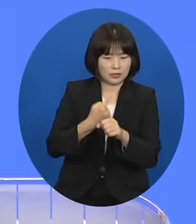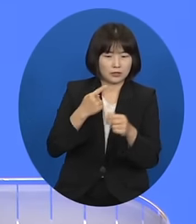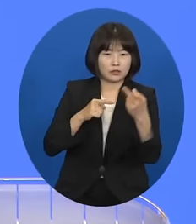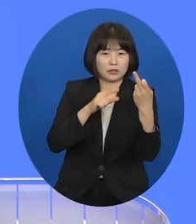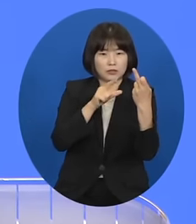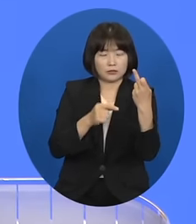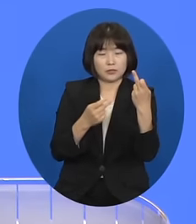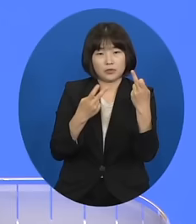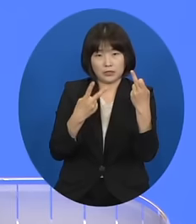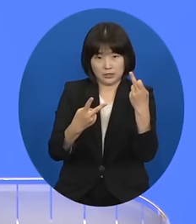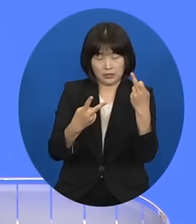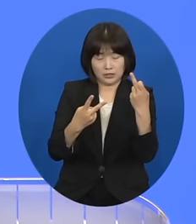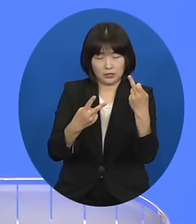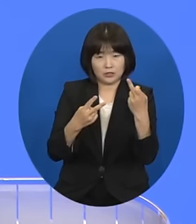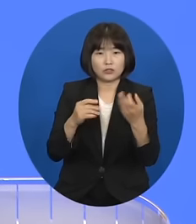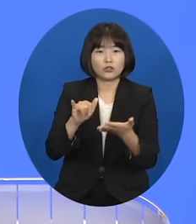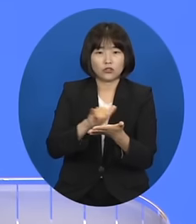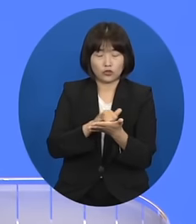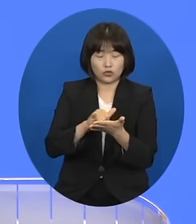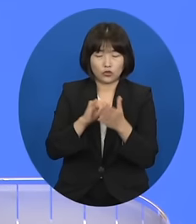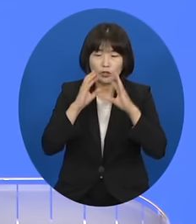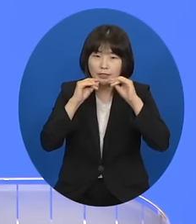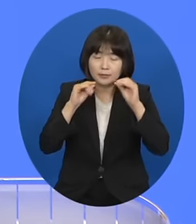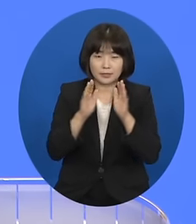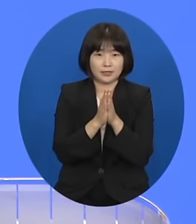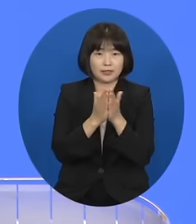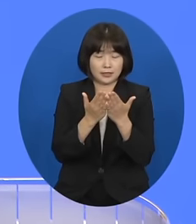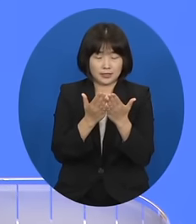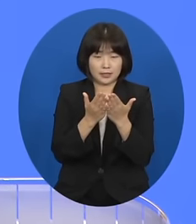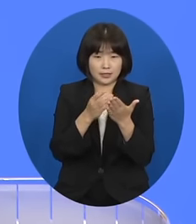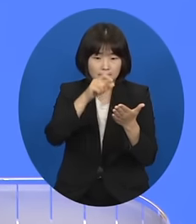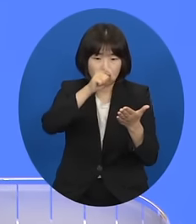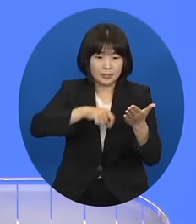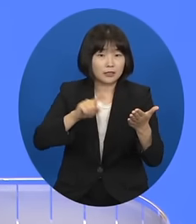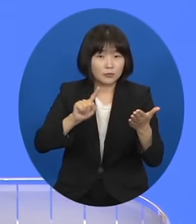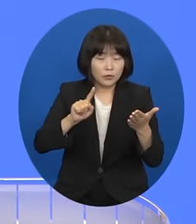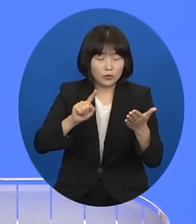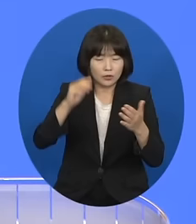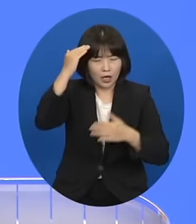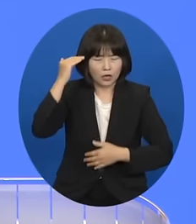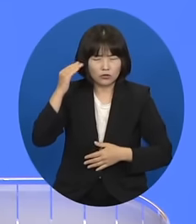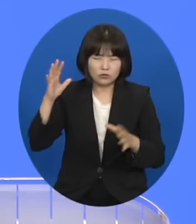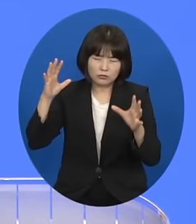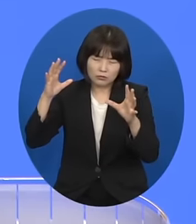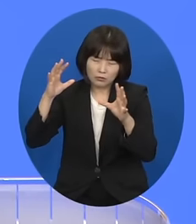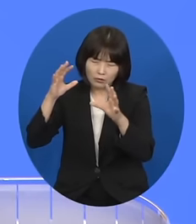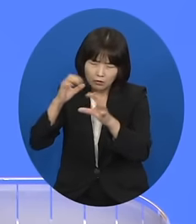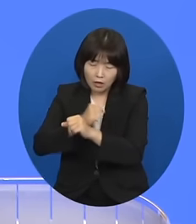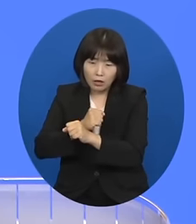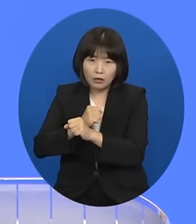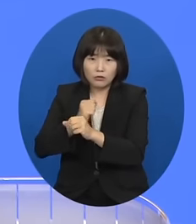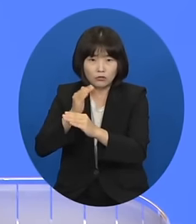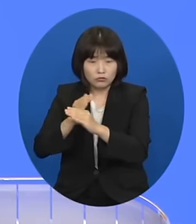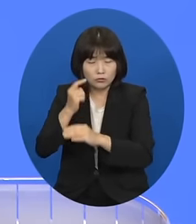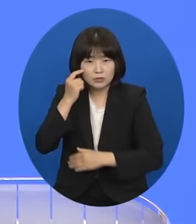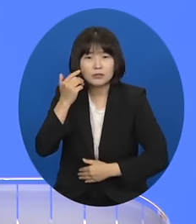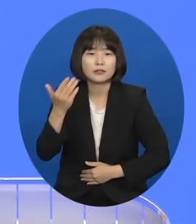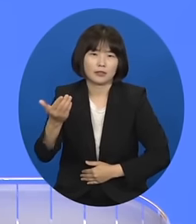2일에 뉴욕타임스에서 이런 기사가 올라왔어요. 대한민국은 소멸되고 있는가? Is South